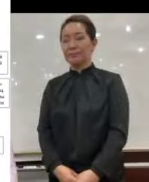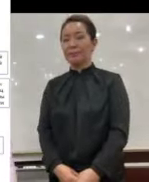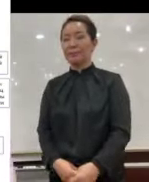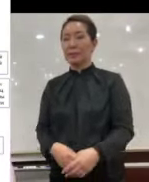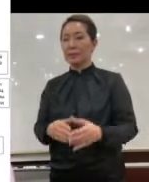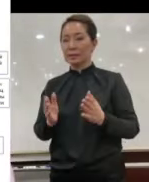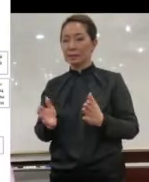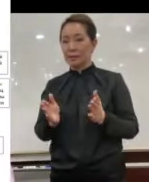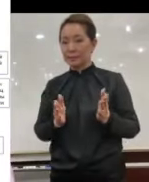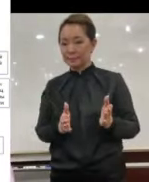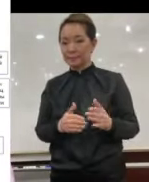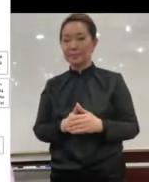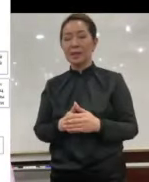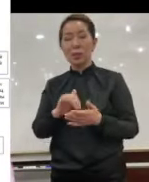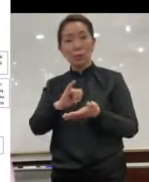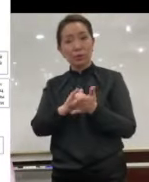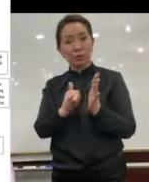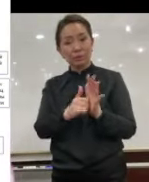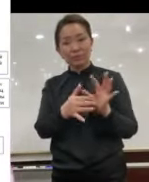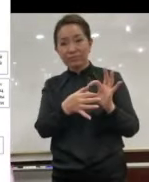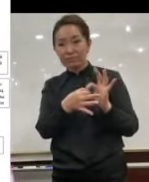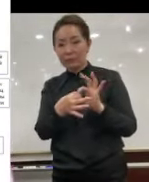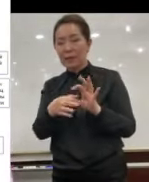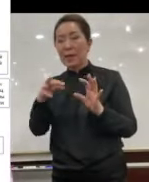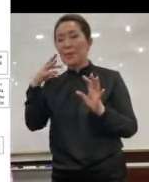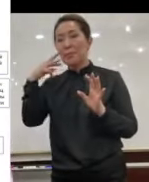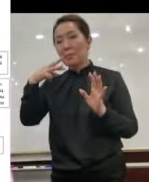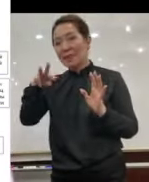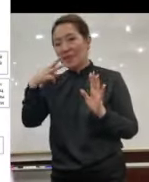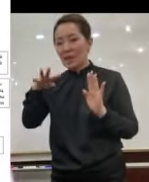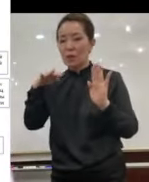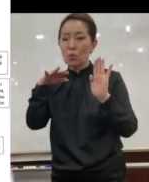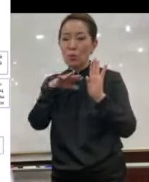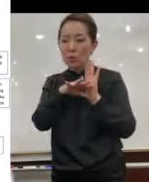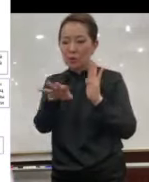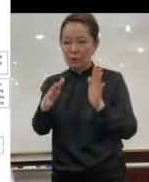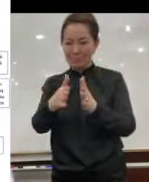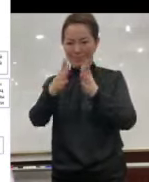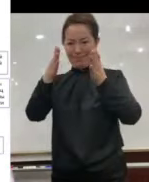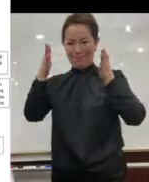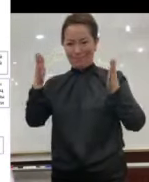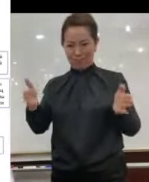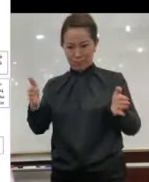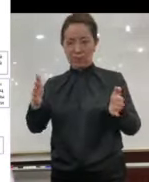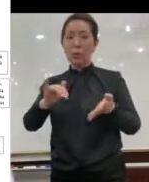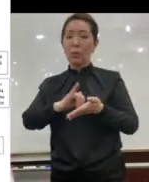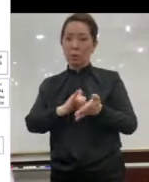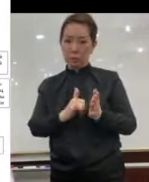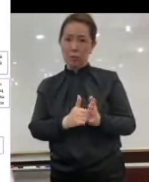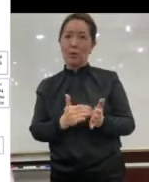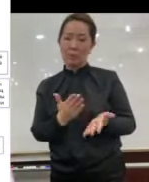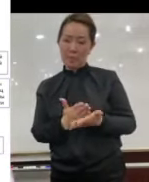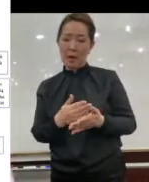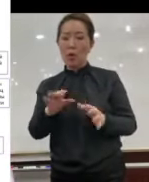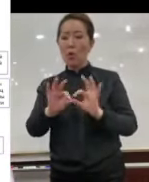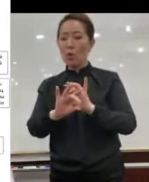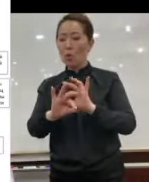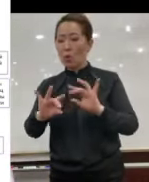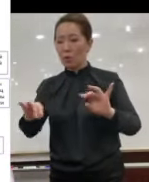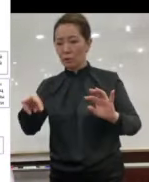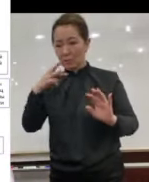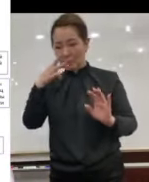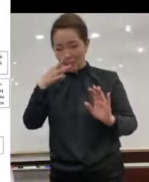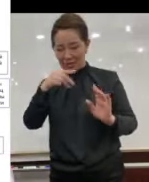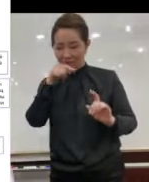Гэсэн тэр утгаараа бол мэдээллийн хүртээмж маш өргөн хүрээтэй Янз бүрийн одоо мэдээллийн салбарууд, янз